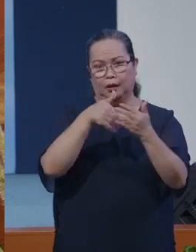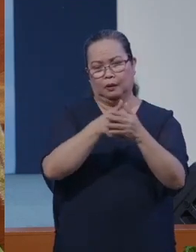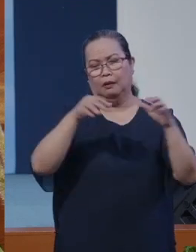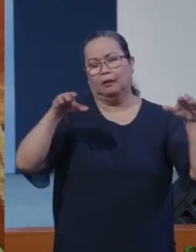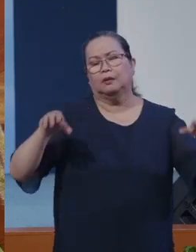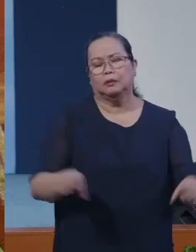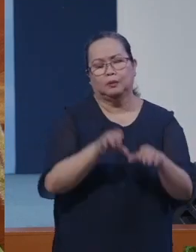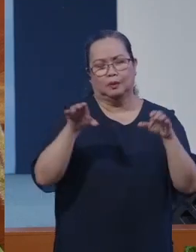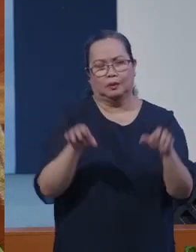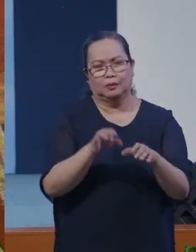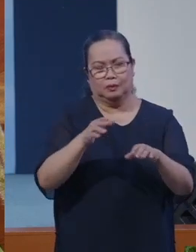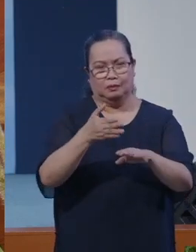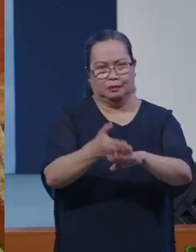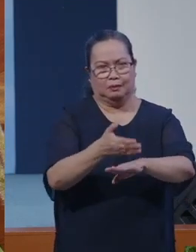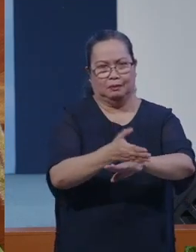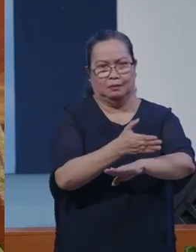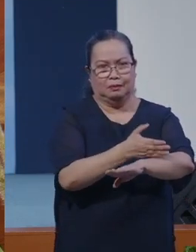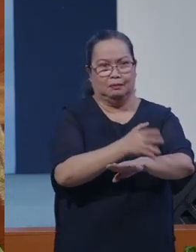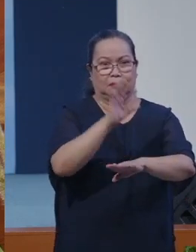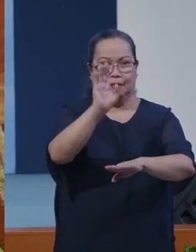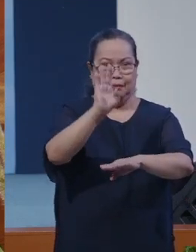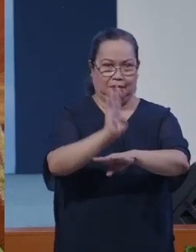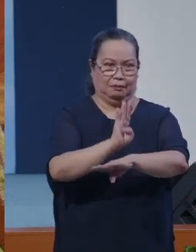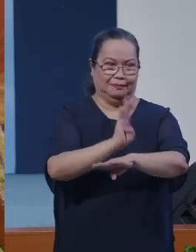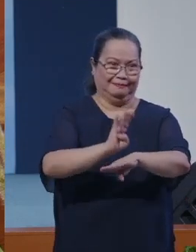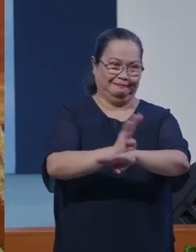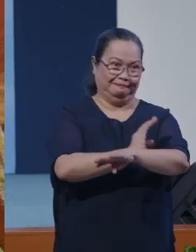niyo para buhayin ang inyong negosyo.